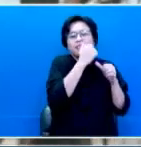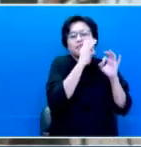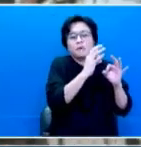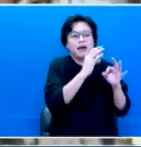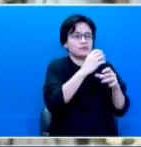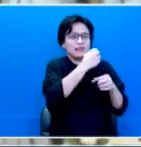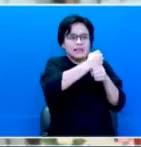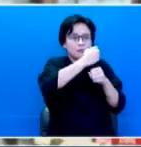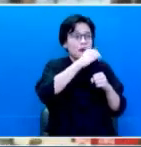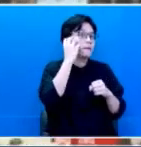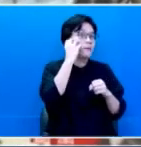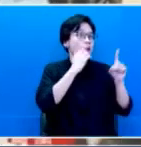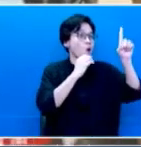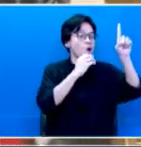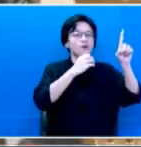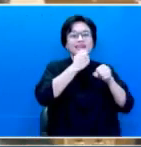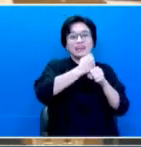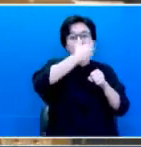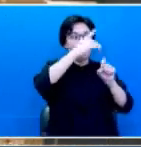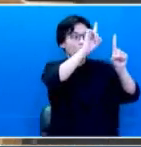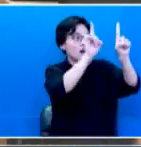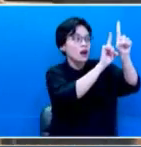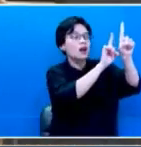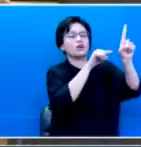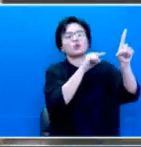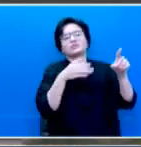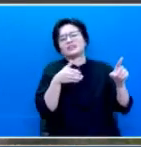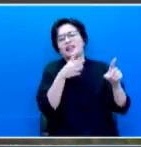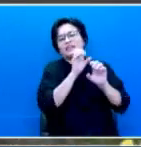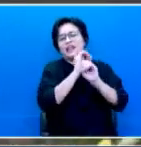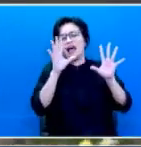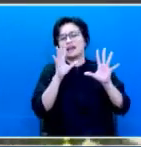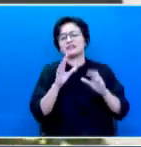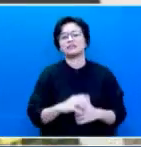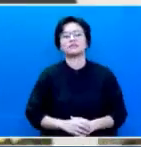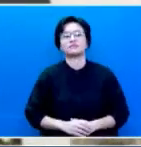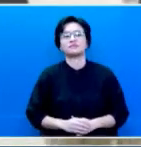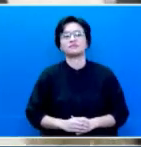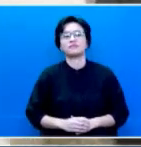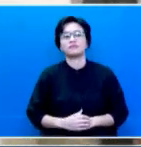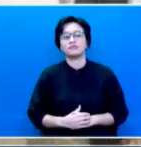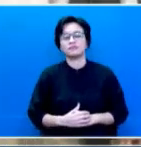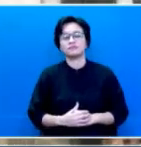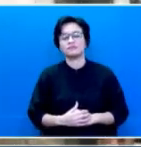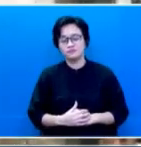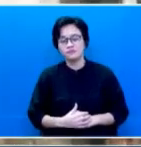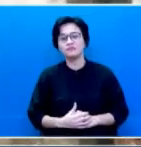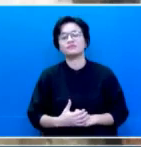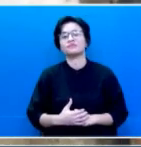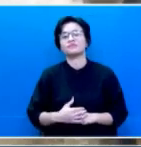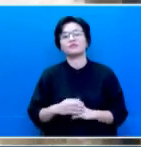sangat jelas maka eh apa diamnya Jokowi bukan pernyataan bukan